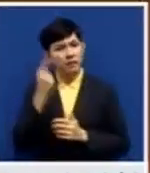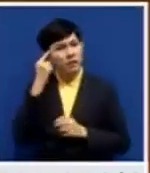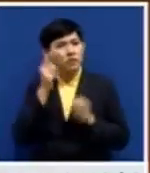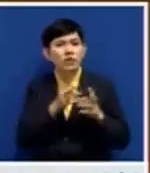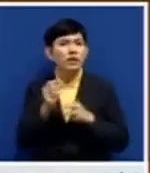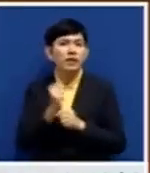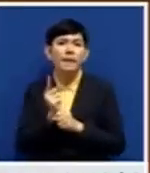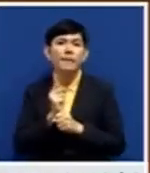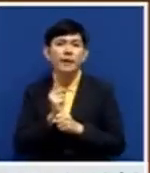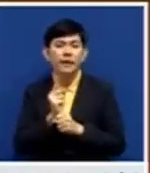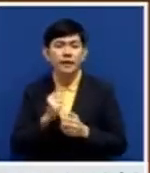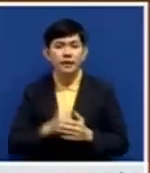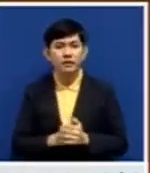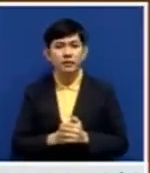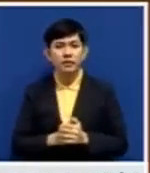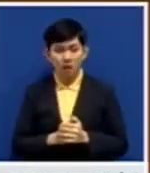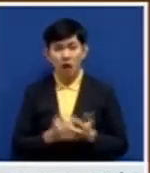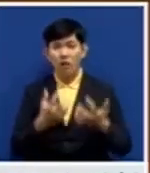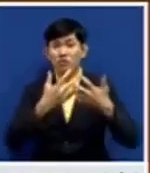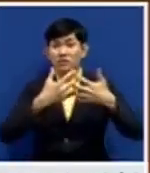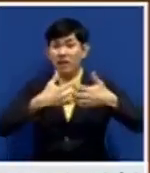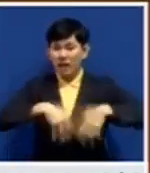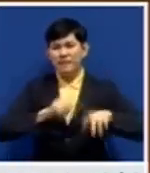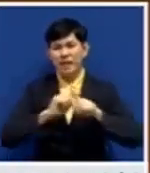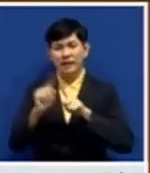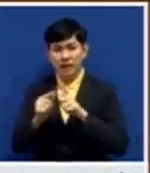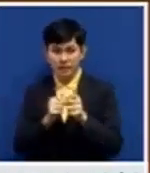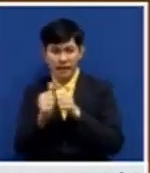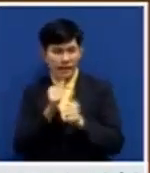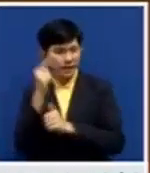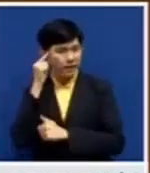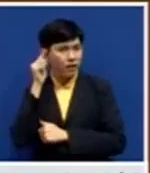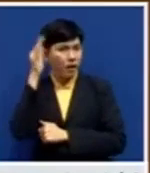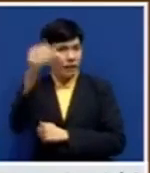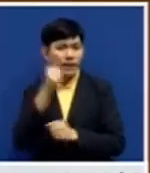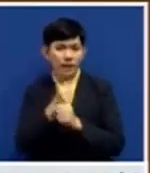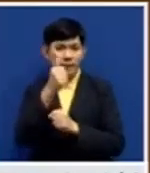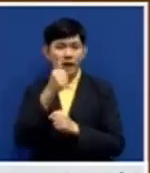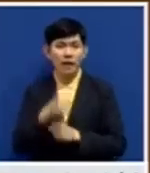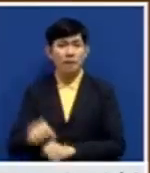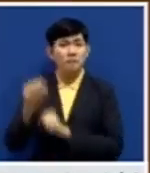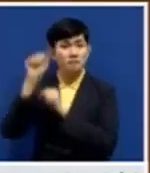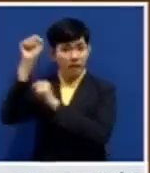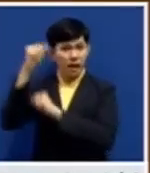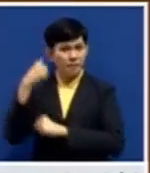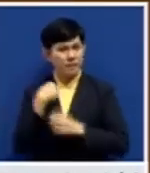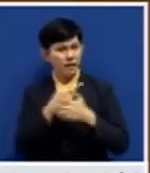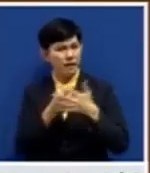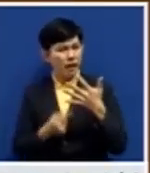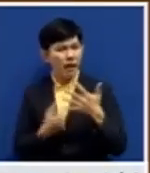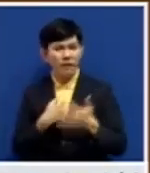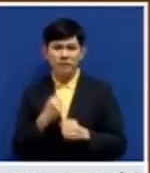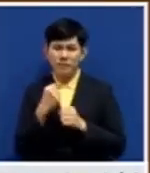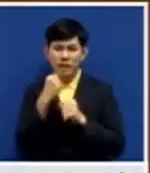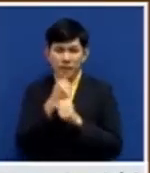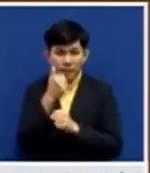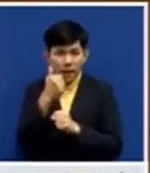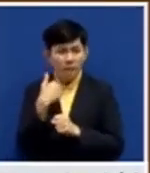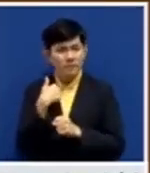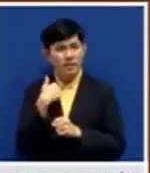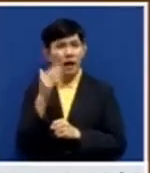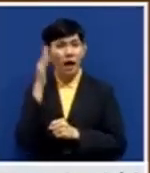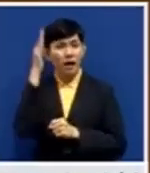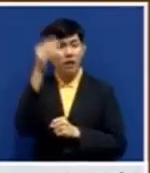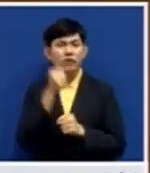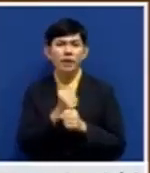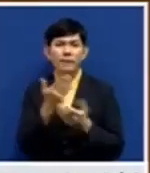ำยังไงอุตสาหกรรมอื่นซึ่งเราแข่งขันได้อนาคตข้างหน้าเราถึงมีการประกาศอุตสาหกรรมใหม่ที่ต้องการสร้างขึ้นมาสำหรับการส่งออกในอนาคตข้าง